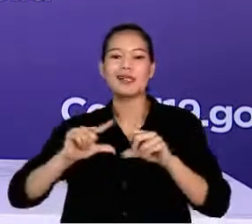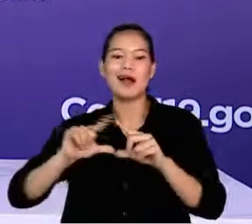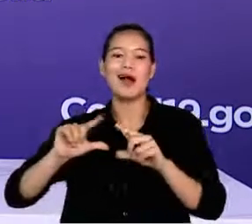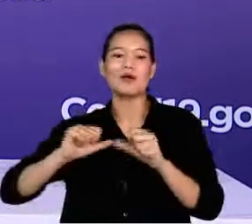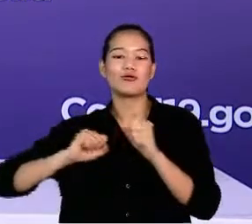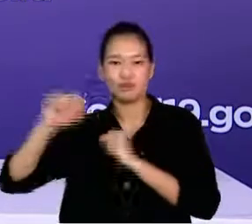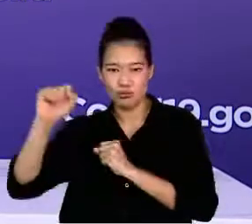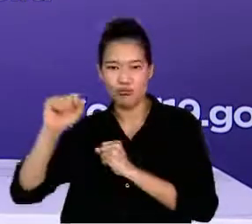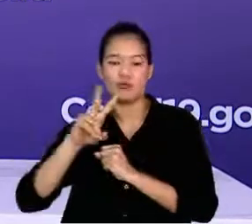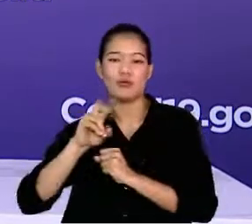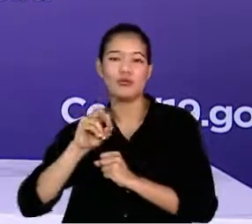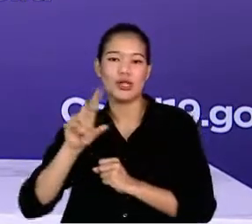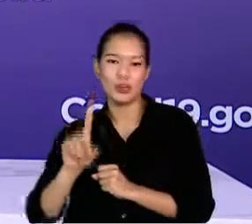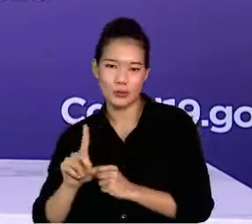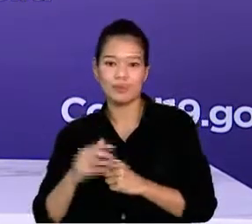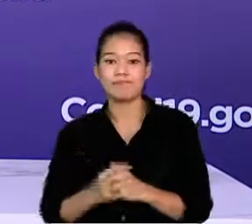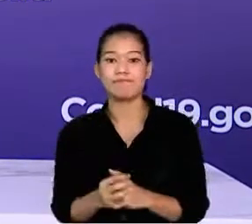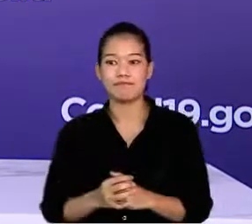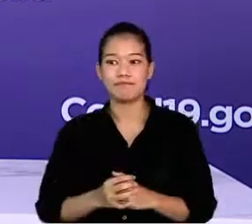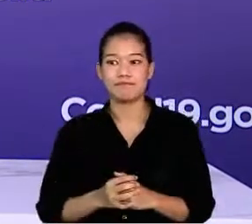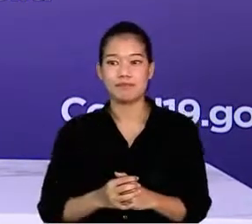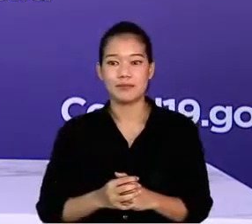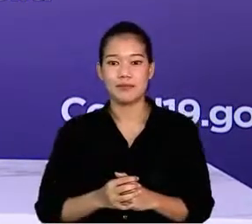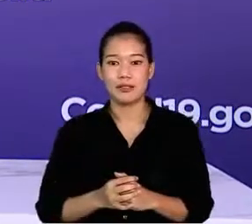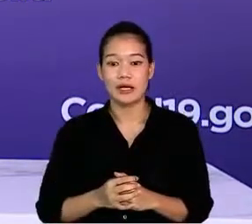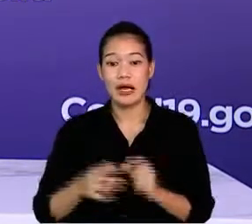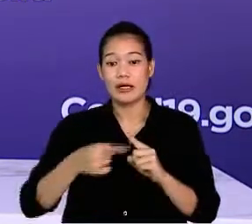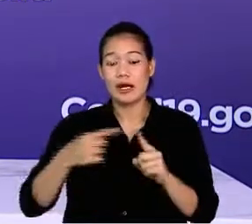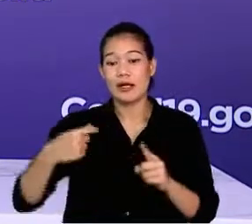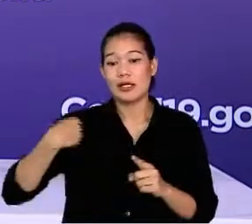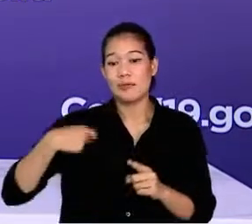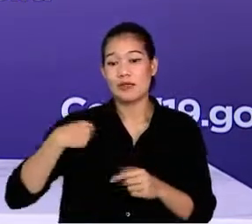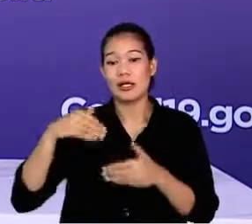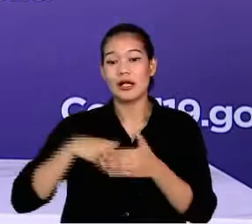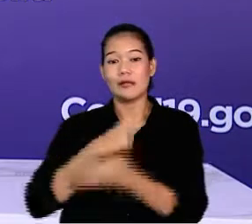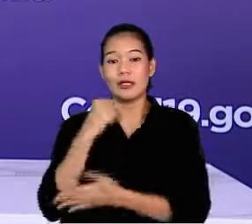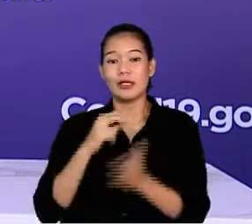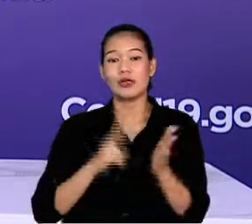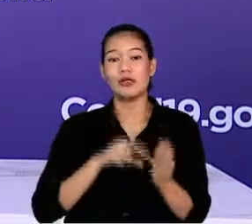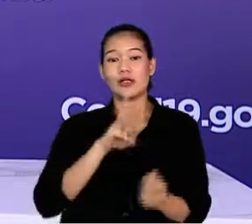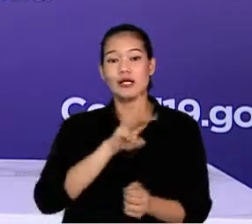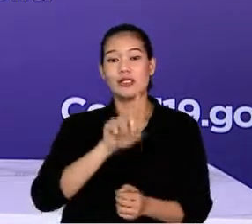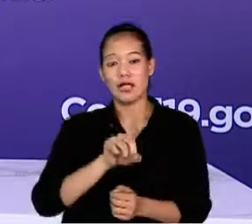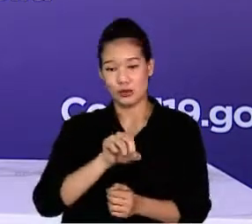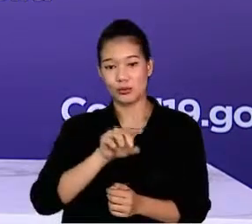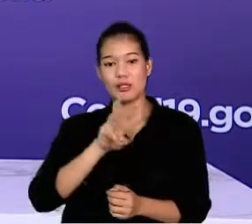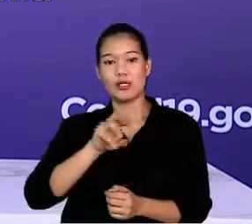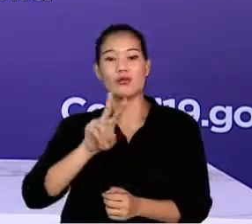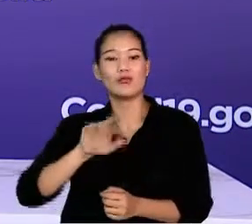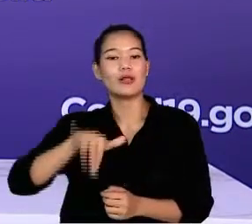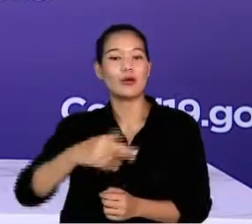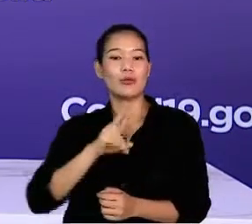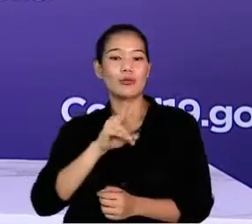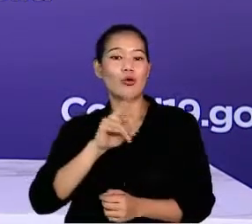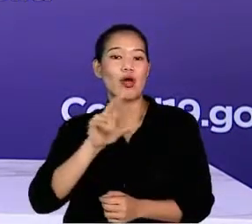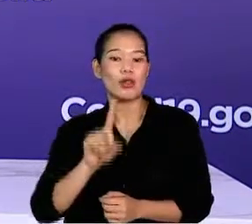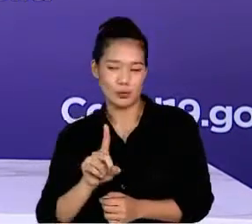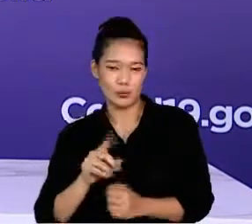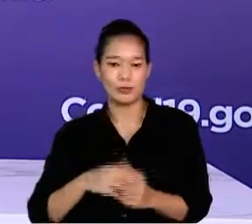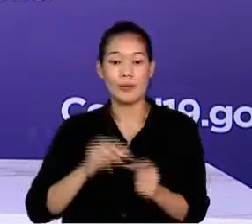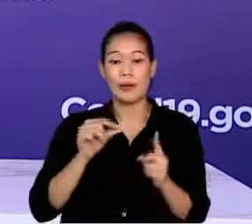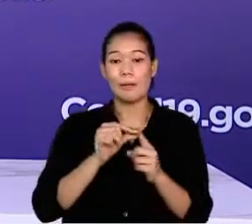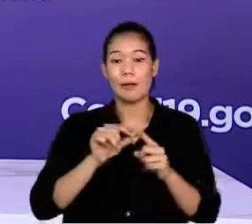2012 satu sedangkan berdasarkan instruksi Mendagri nomor 31 dan 32 tahun 2002 satu